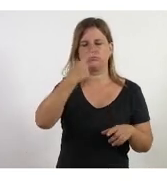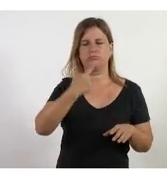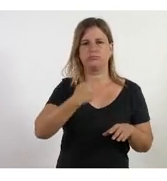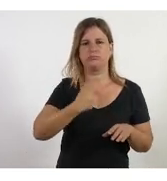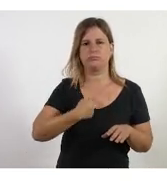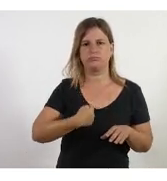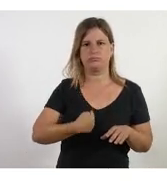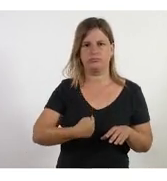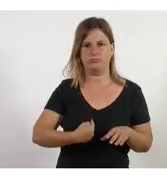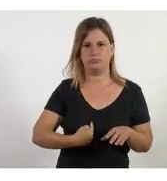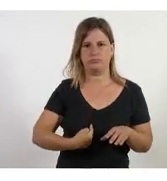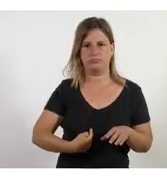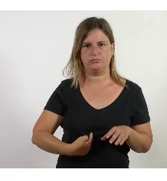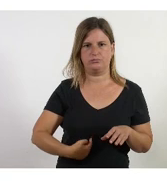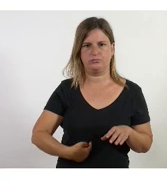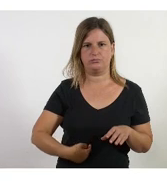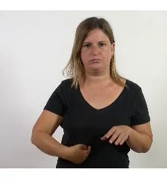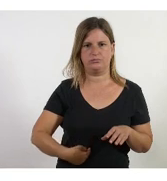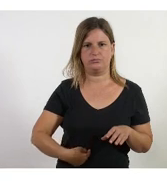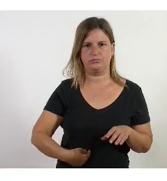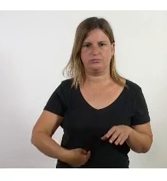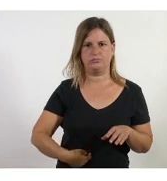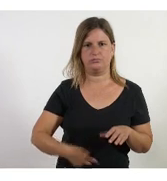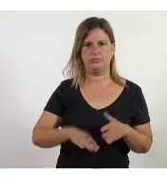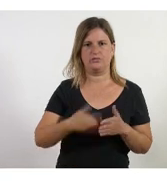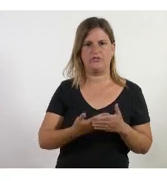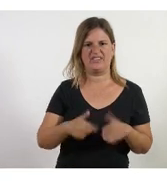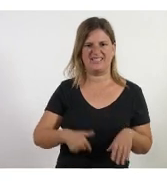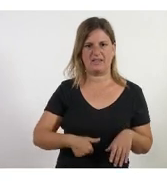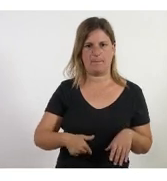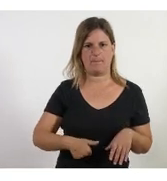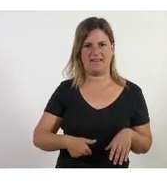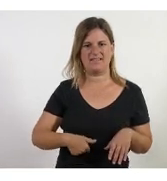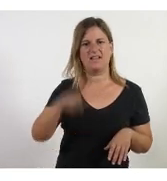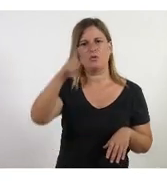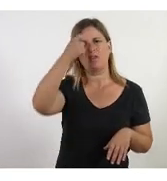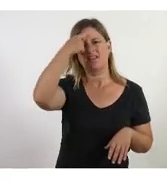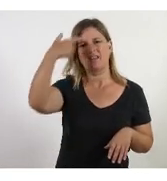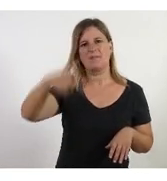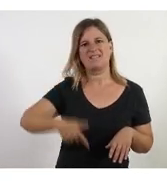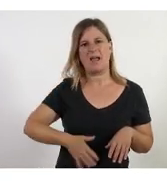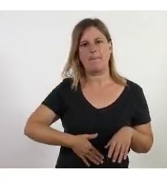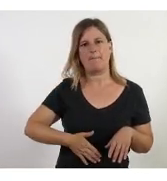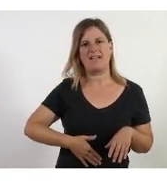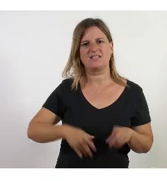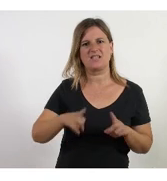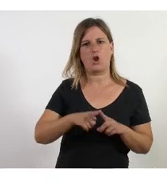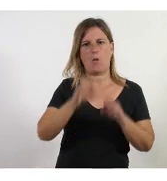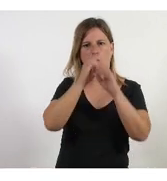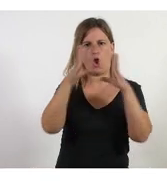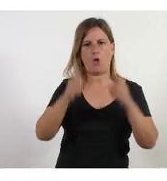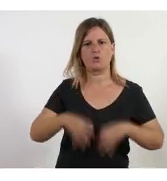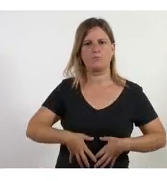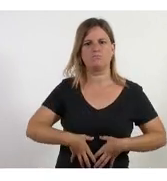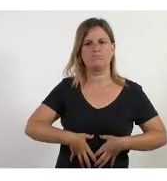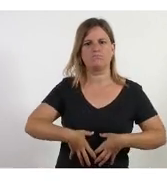va baixant. Cap a la nostra panxa. Imagineu-vos que la panxa és un globus i s'infla amb aquest